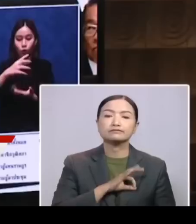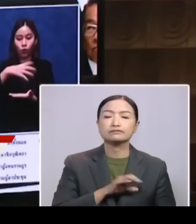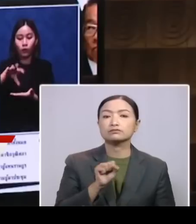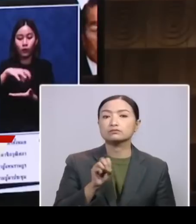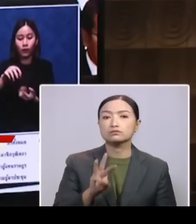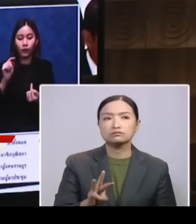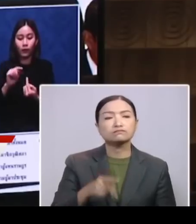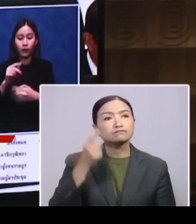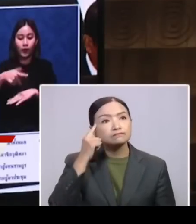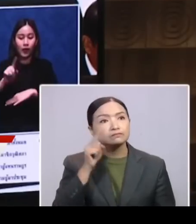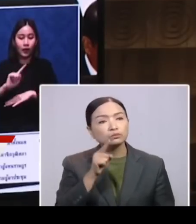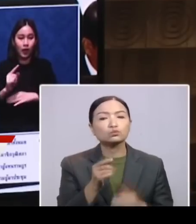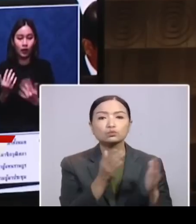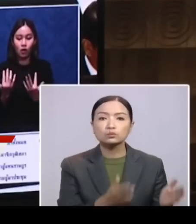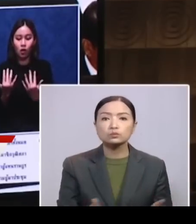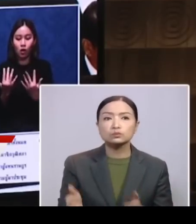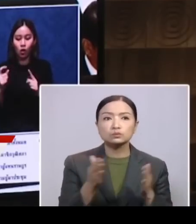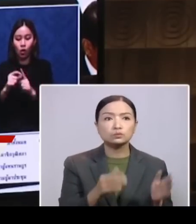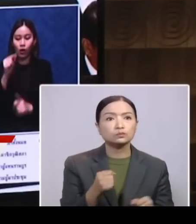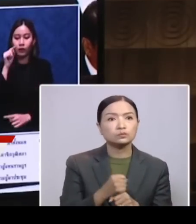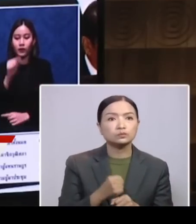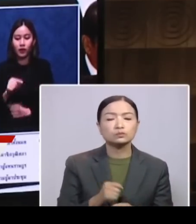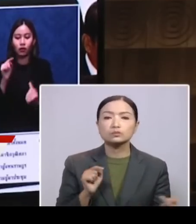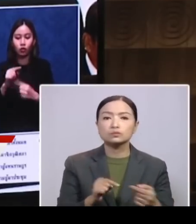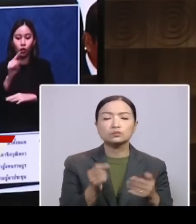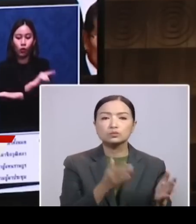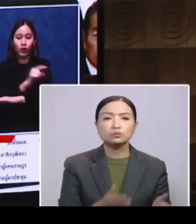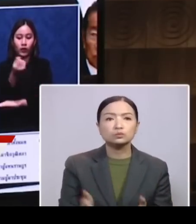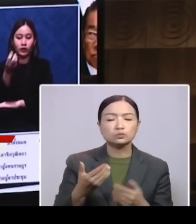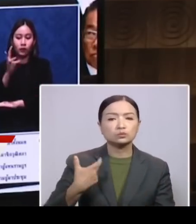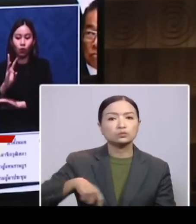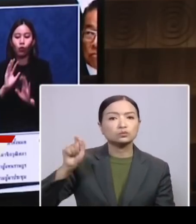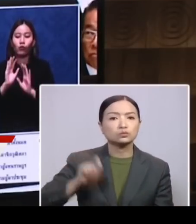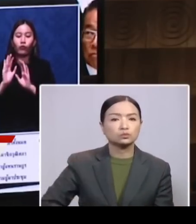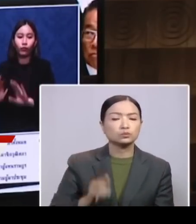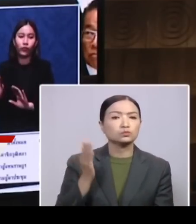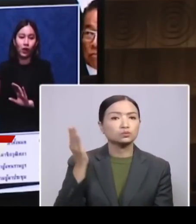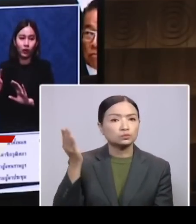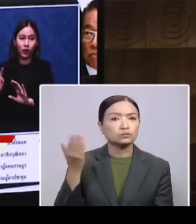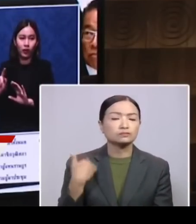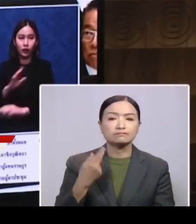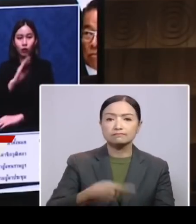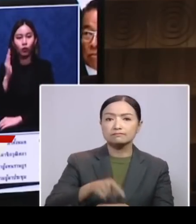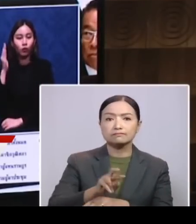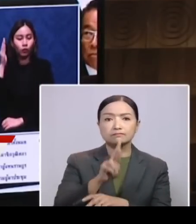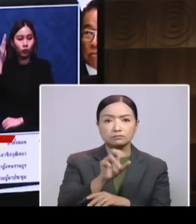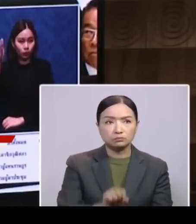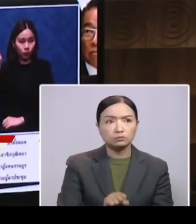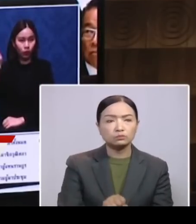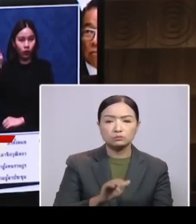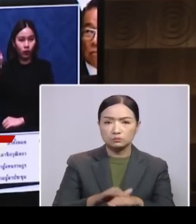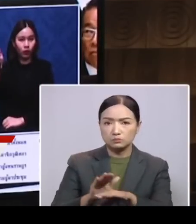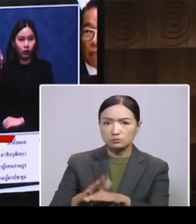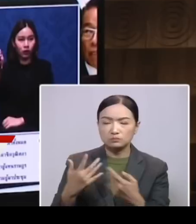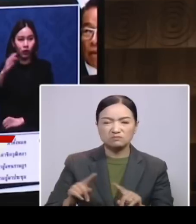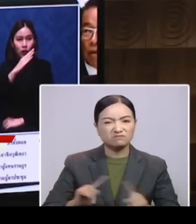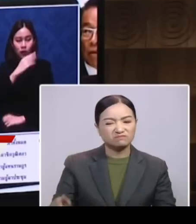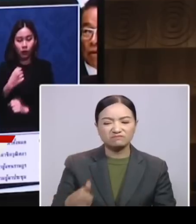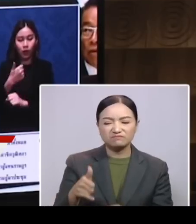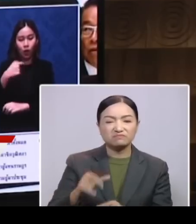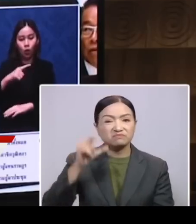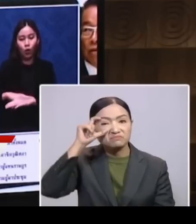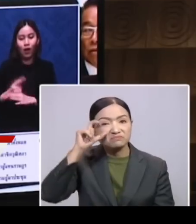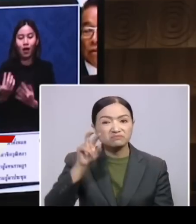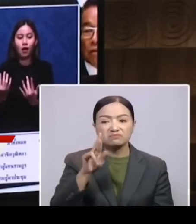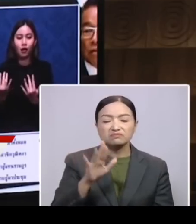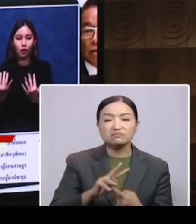สภาก็เห็นว่ากระบวนการดังกล่าวนั้นยังอยู่ในกระบวนการของศาลรัฐธรรมนูญและประธานรัฐสภาก็ทักท้วงแล้วแต่ว่านายรังสิมันนั้นไ